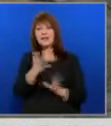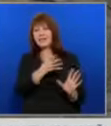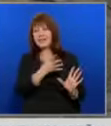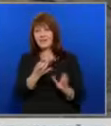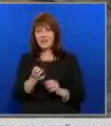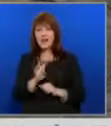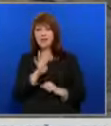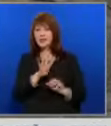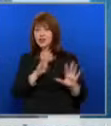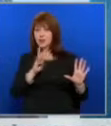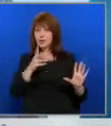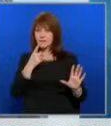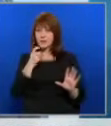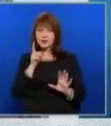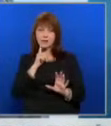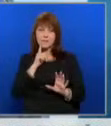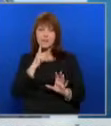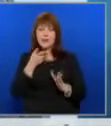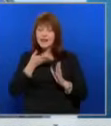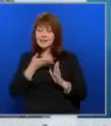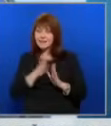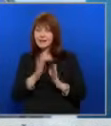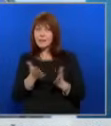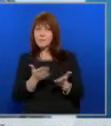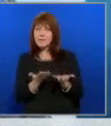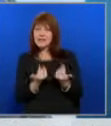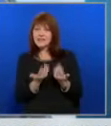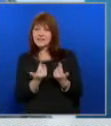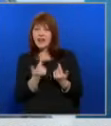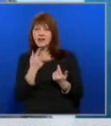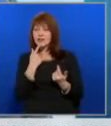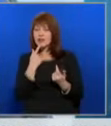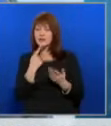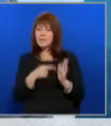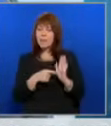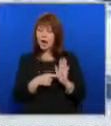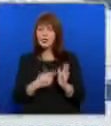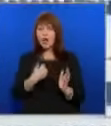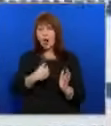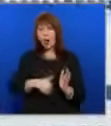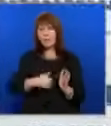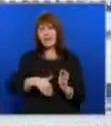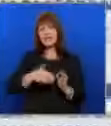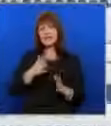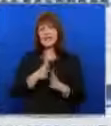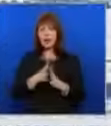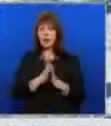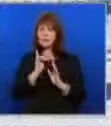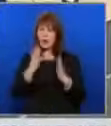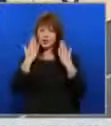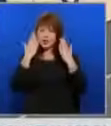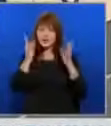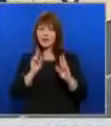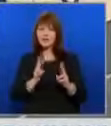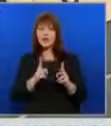обратно. 48-годишният мъж пое към това предизвикателство, за да покаже, че трансплантираните хора могат да водят пълноценен живот. Той